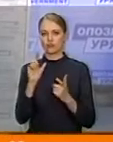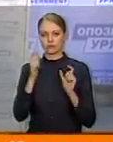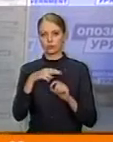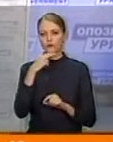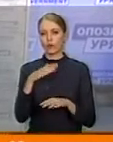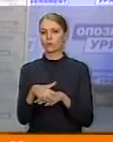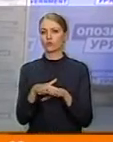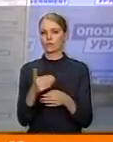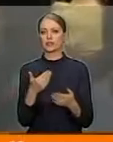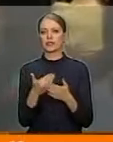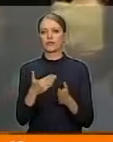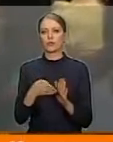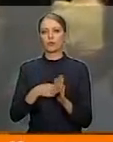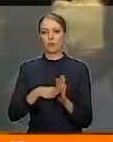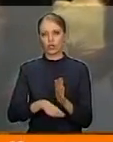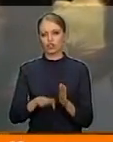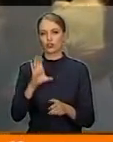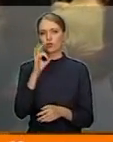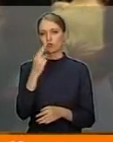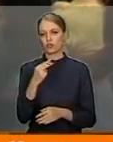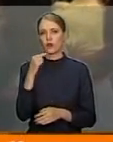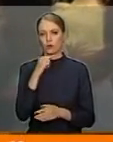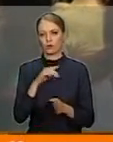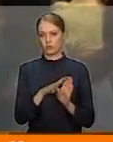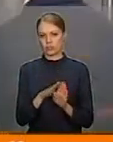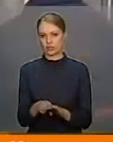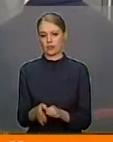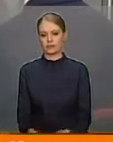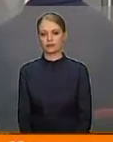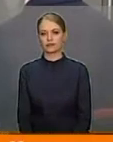увагу суспільства від погіршення соціально-економічних стандартів.